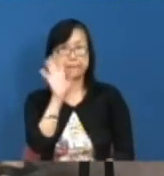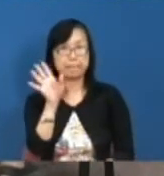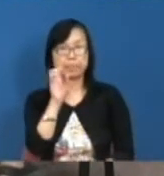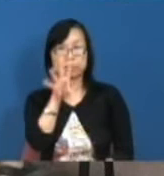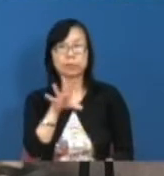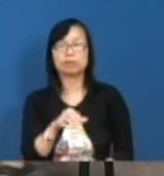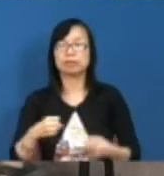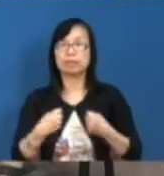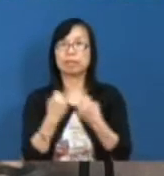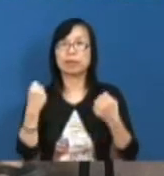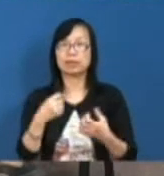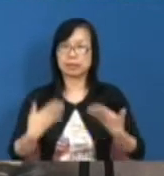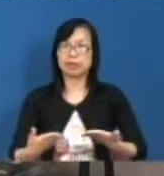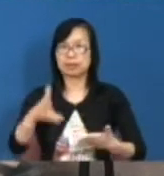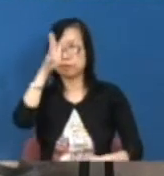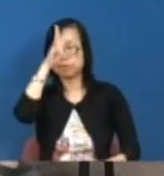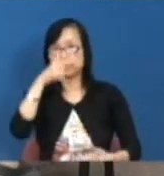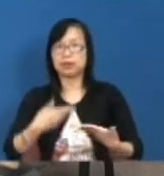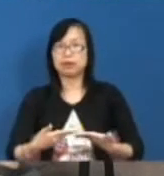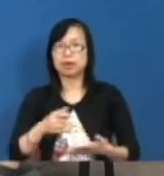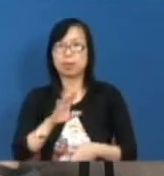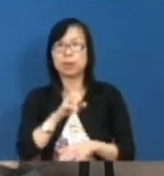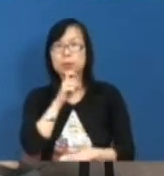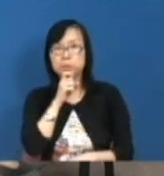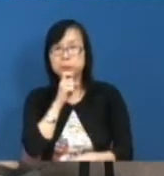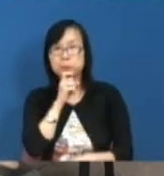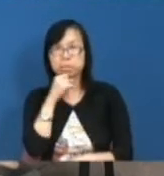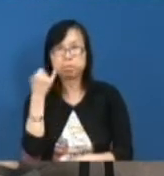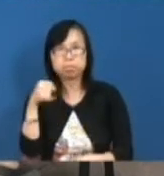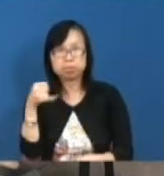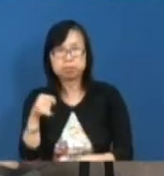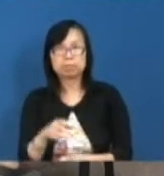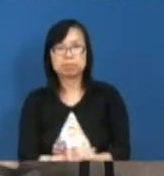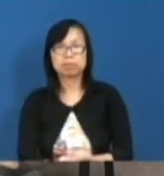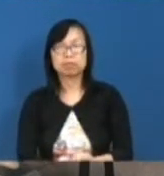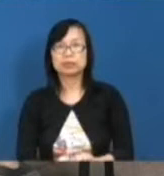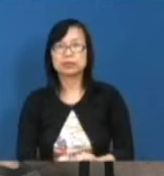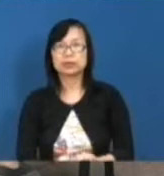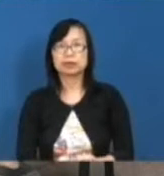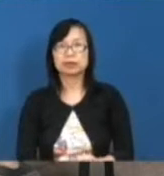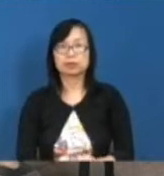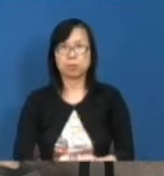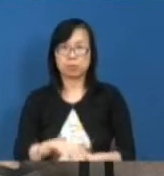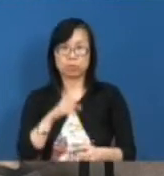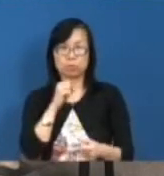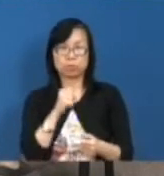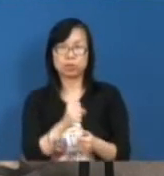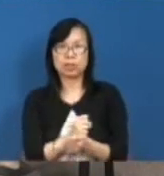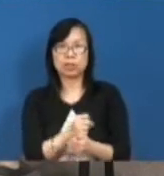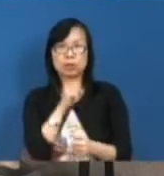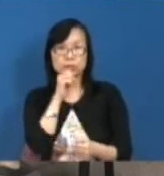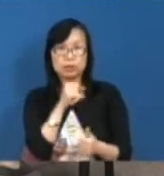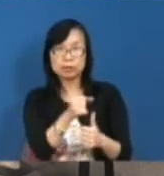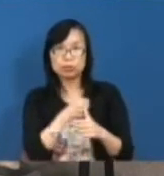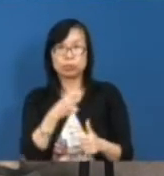現在這個社會現有的東西是不能動搖的，一動親搖他就是不對，動親搖他而使